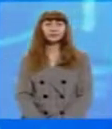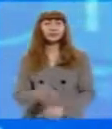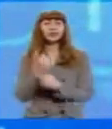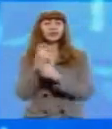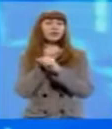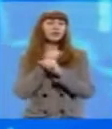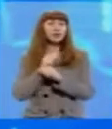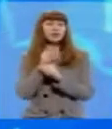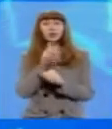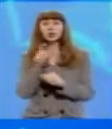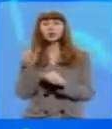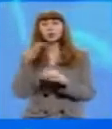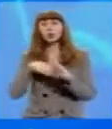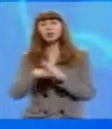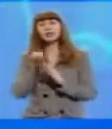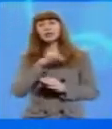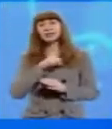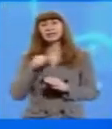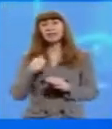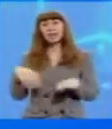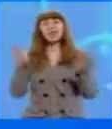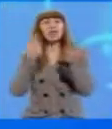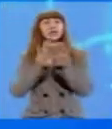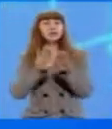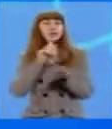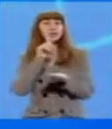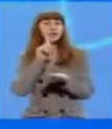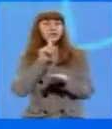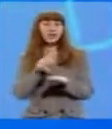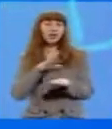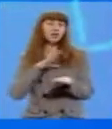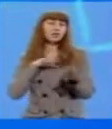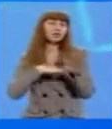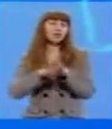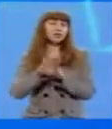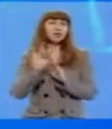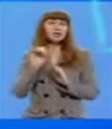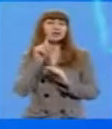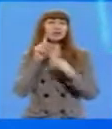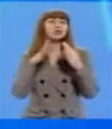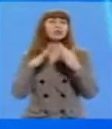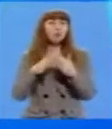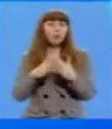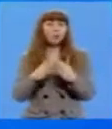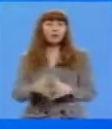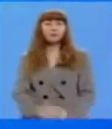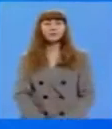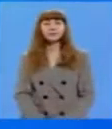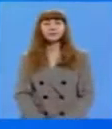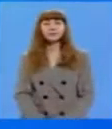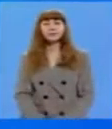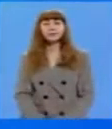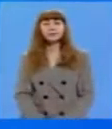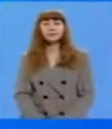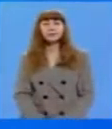Коронавирустың алдын алу мақсатында өткен демалыс күндері облысымыздың бірнеше қаласында локдаун режимі енгізілді. Қоғамдық көліктер тоқтап,